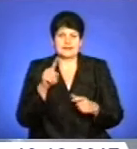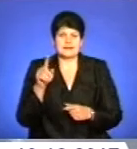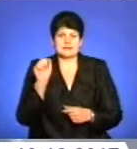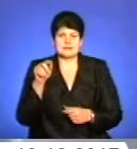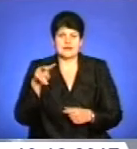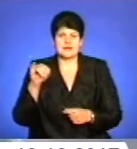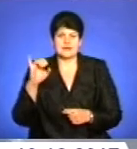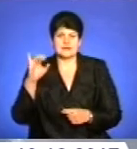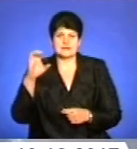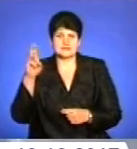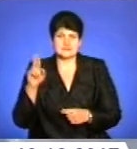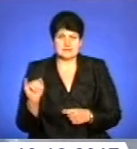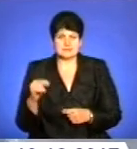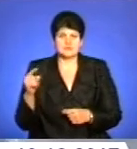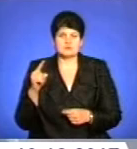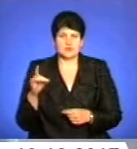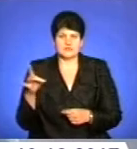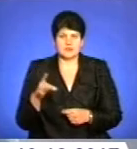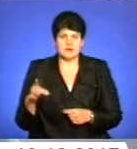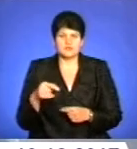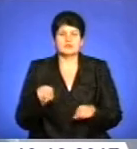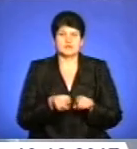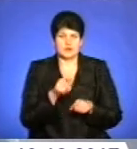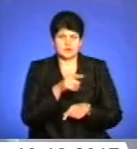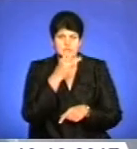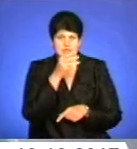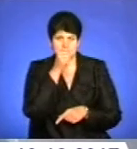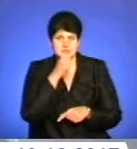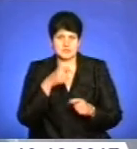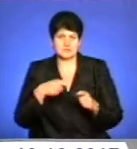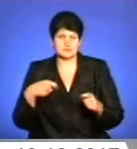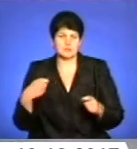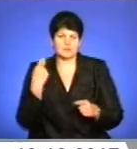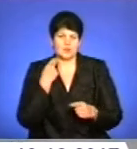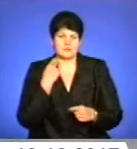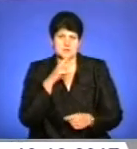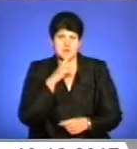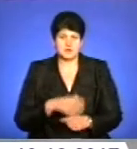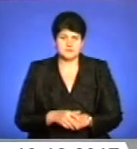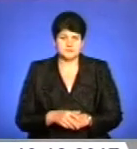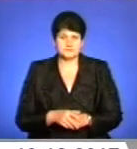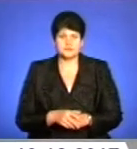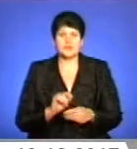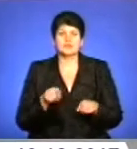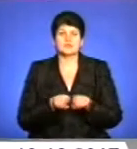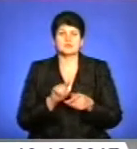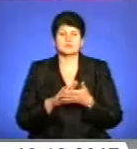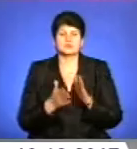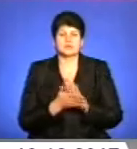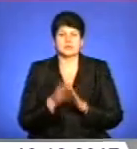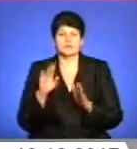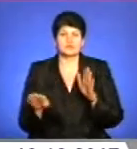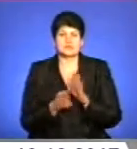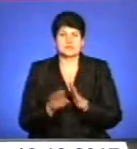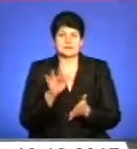з Борівського району. В них також 3 місяці заборгованість по заробітній платі. Таку ситуацію, за словами головного лікаря